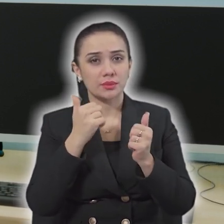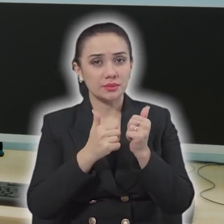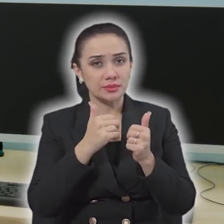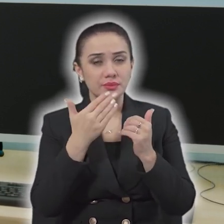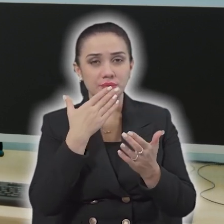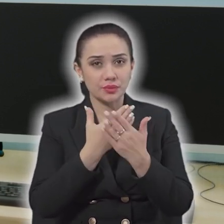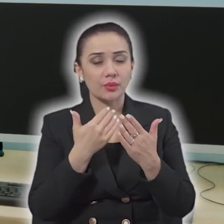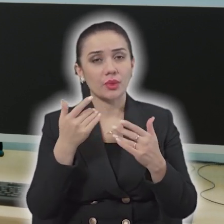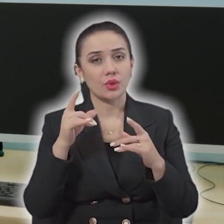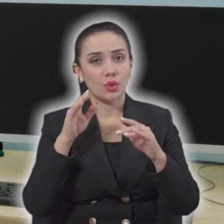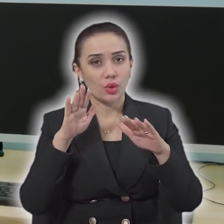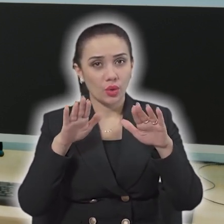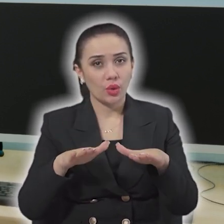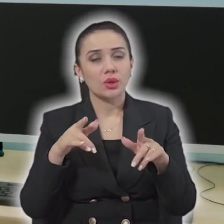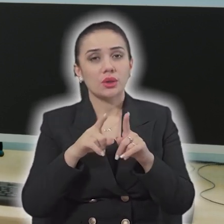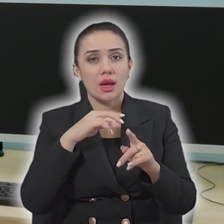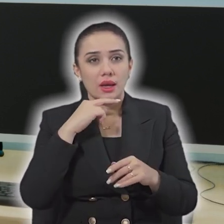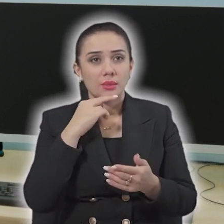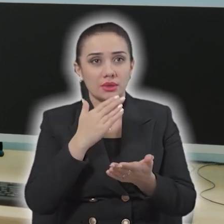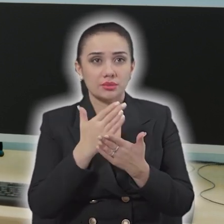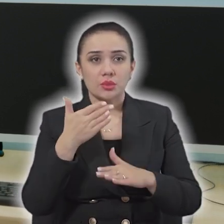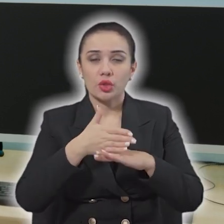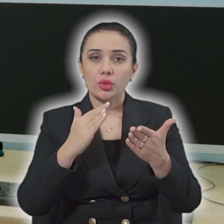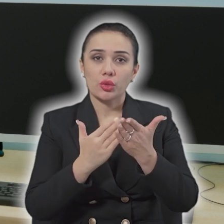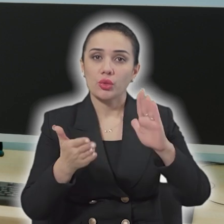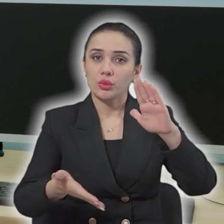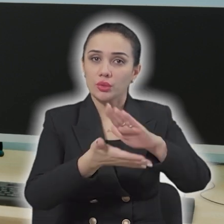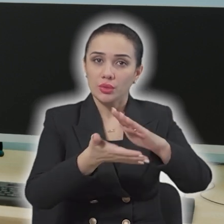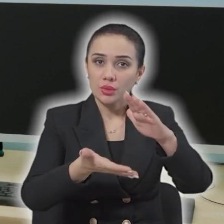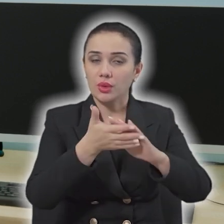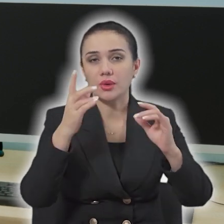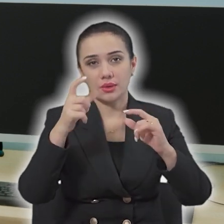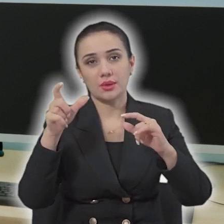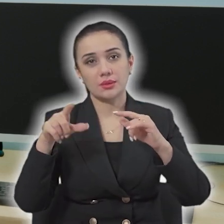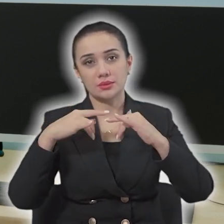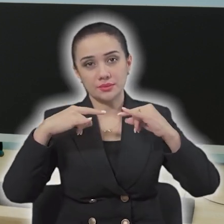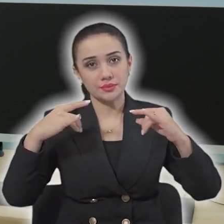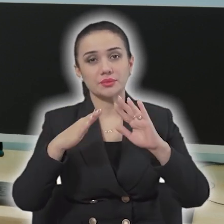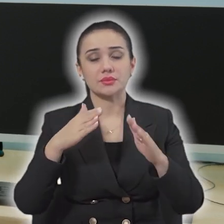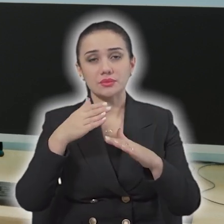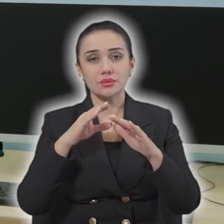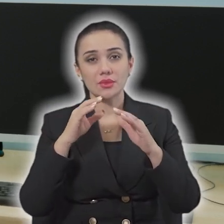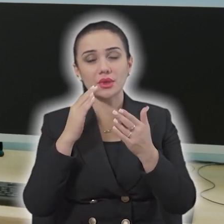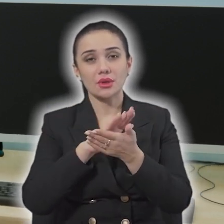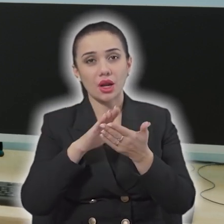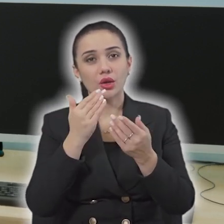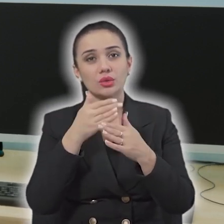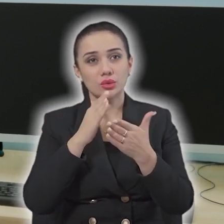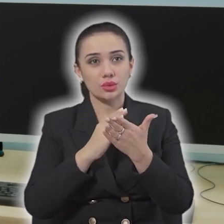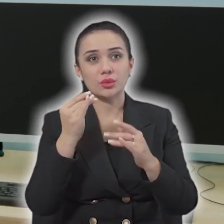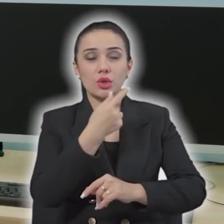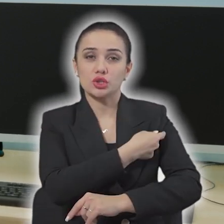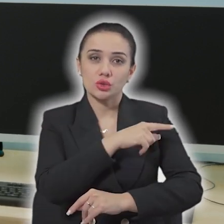bir kasb-hunarning o'ziga yarasha o'rni, ahamiyati bor. Novvoy xalq dasturxonini to'yimli va halol nonlar bilan